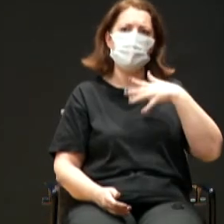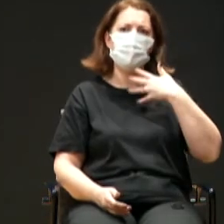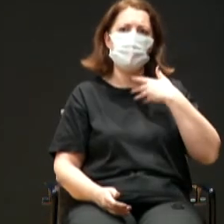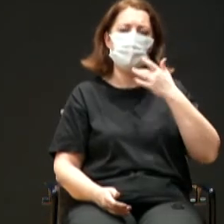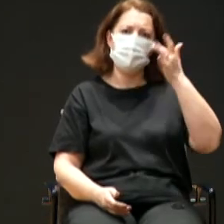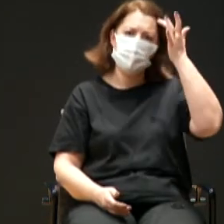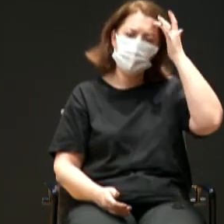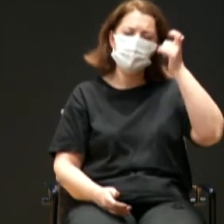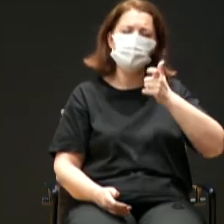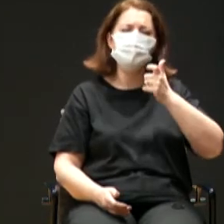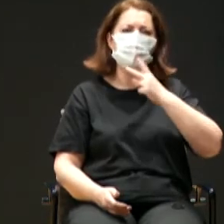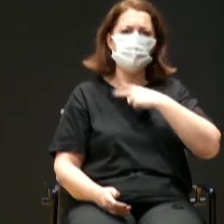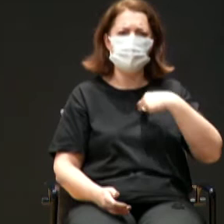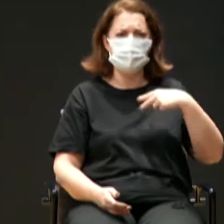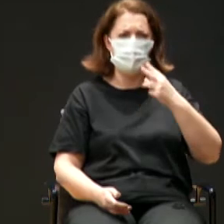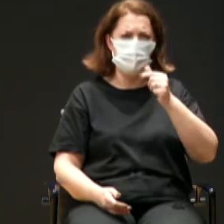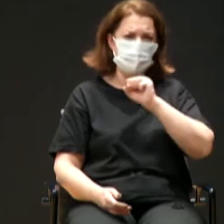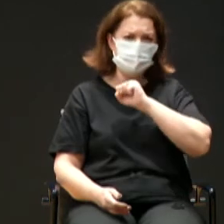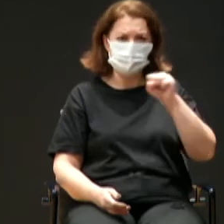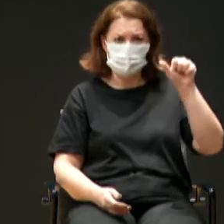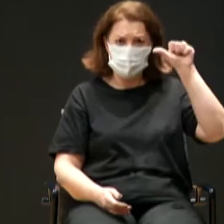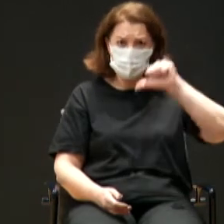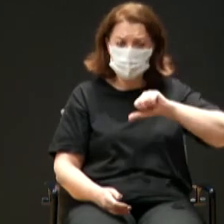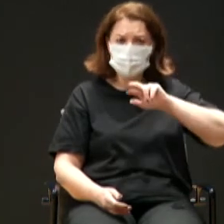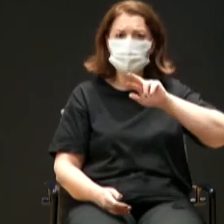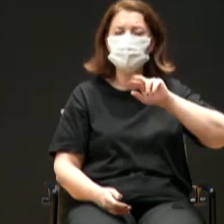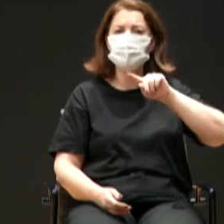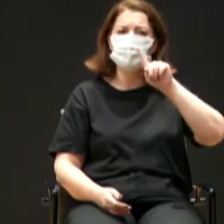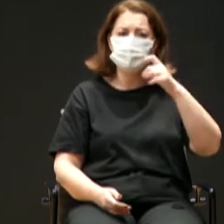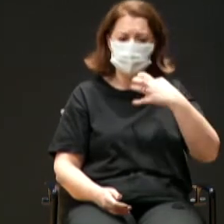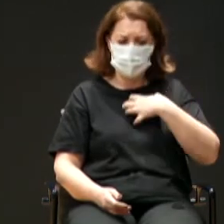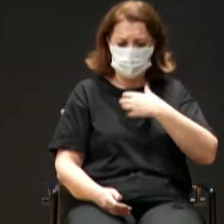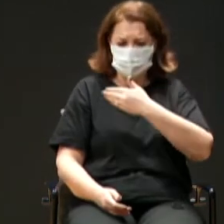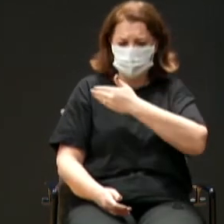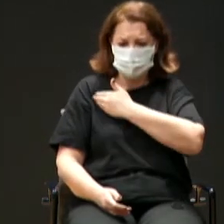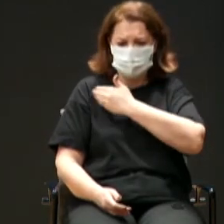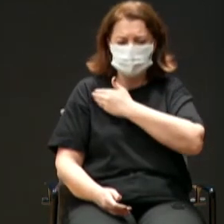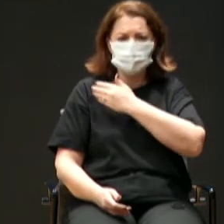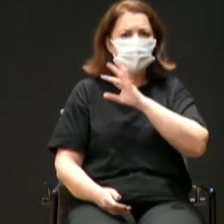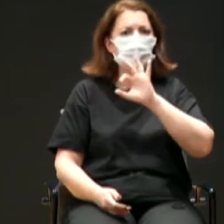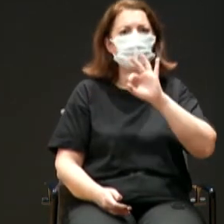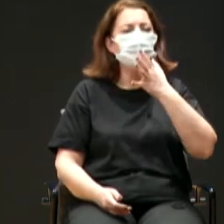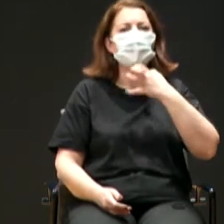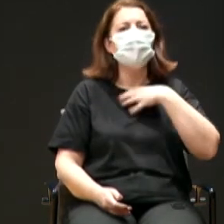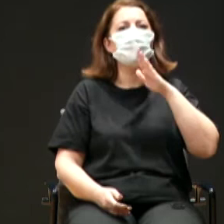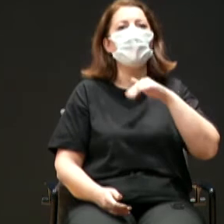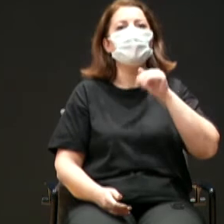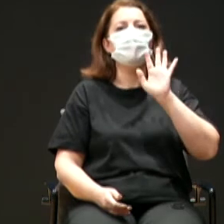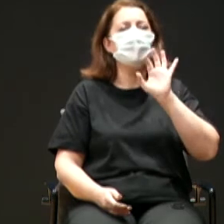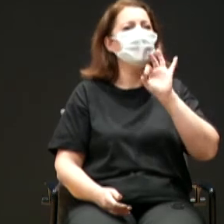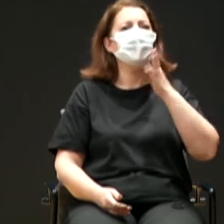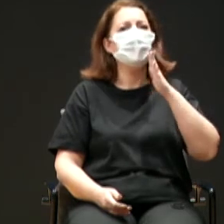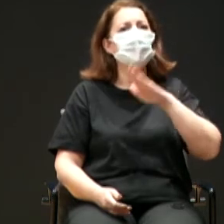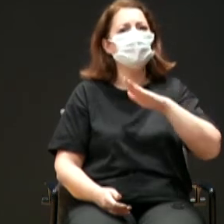Yani Beylikdüzü Belediyesi batıyor mu? Niye kendi hizmetini, yani bu kültür merkezi inşaatını niye kendisi yapamıyor? Ne